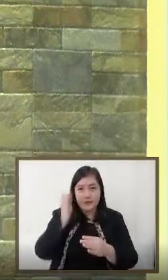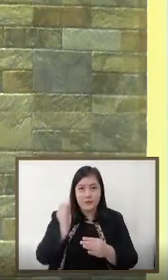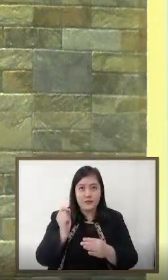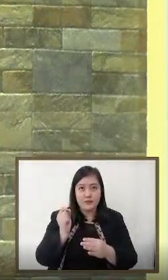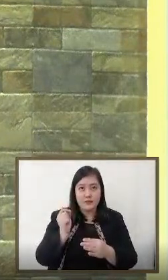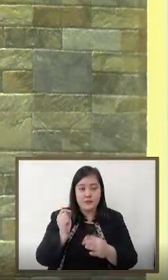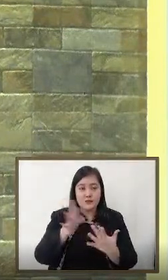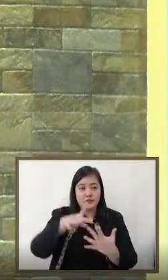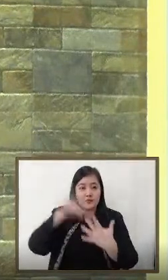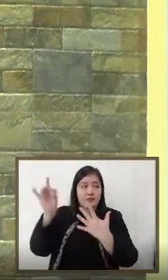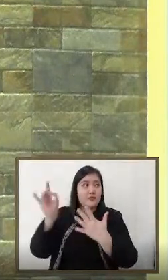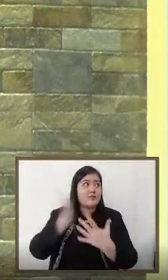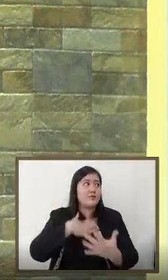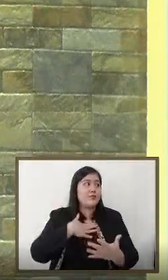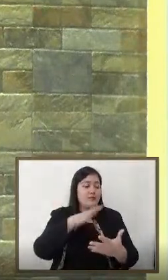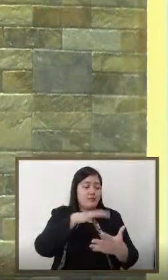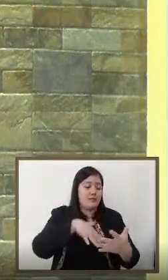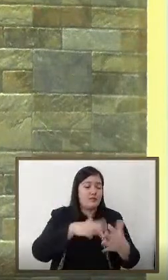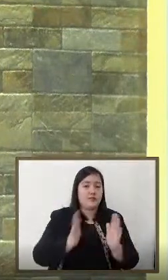estudyante ko, andyan yung